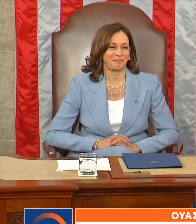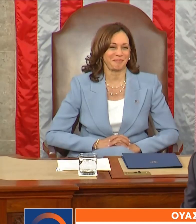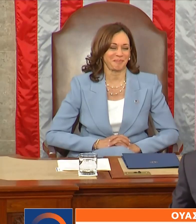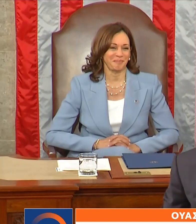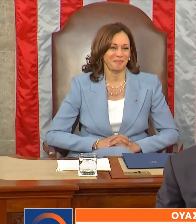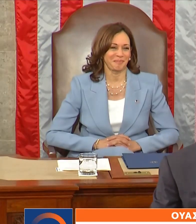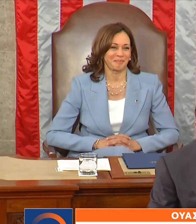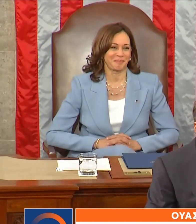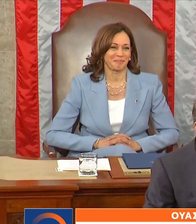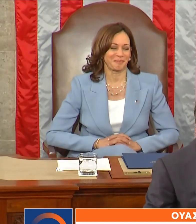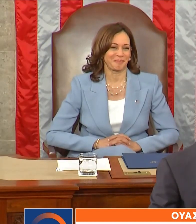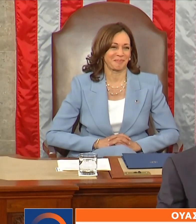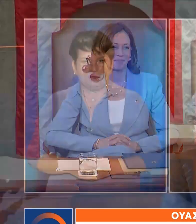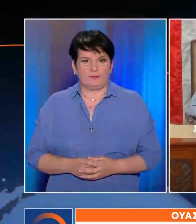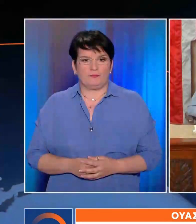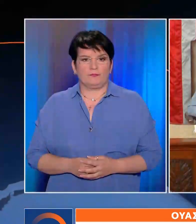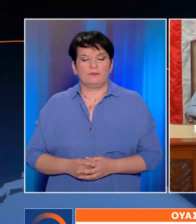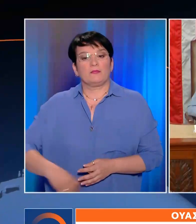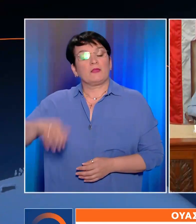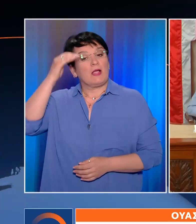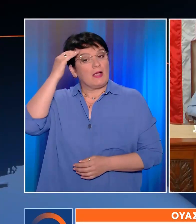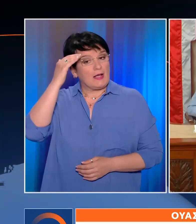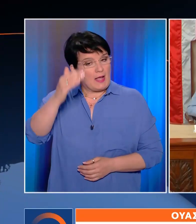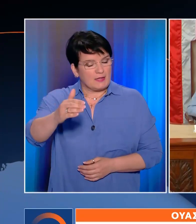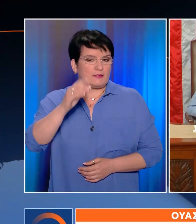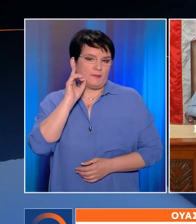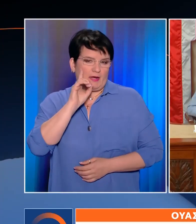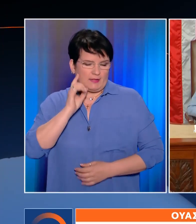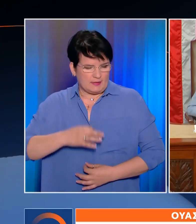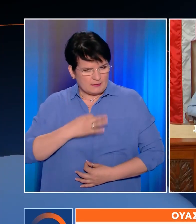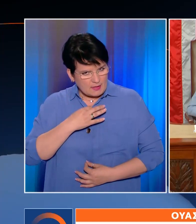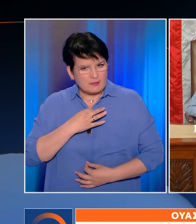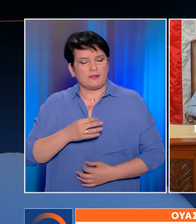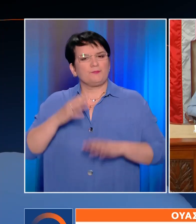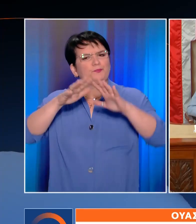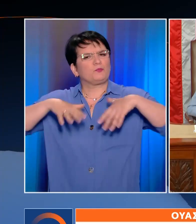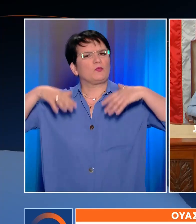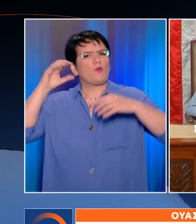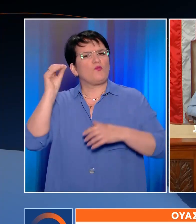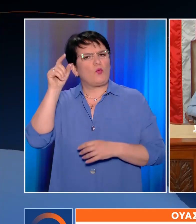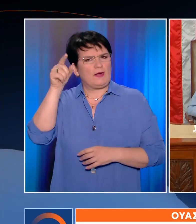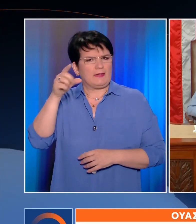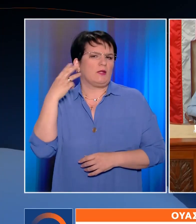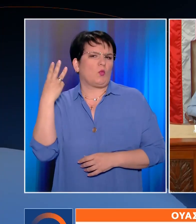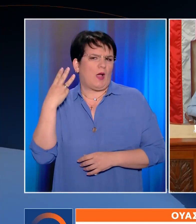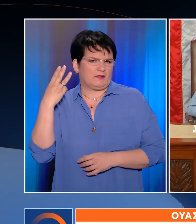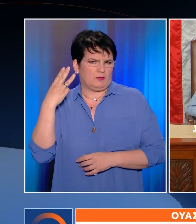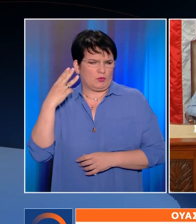βεβαίως θεσμική πρόεδρο της Βουλής των Αντιπροσώπων, αλλά και την αντιπρόεδρο των ΗΠΑ, την κυρία Καμαλά